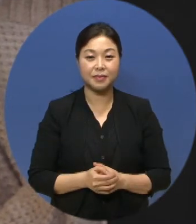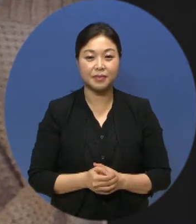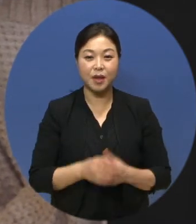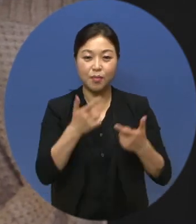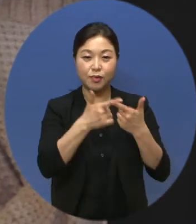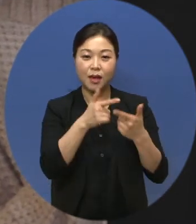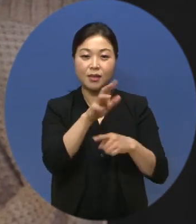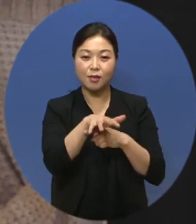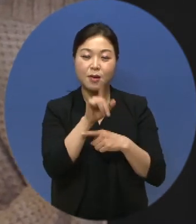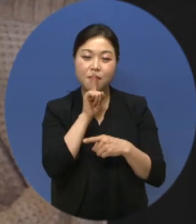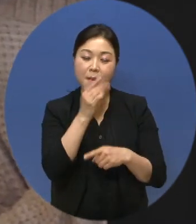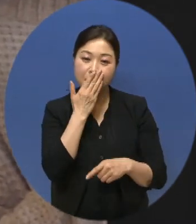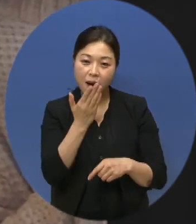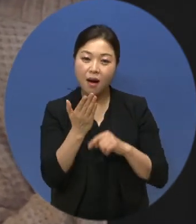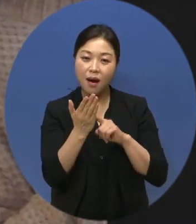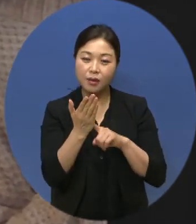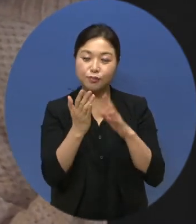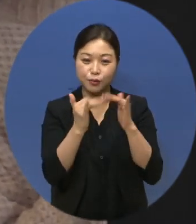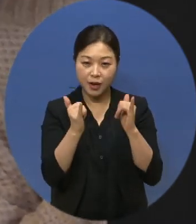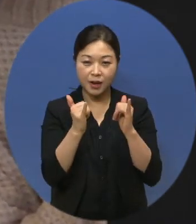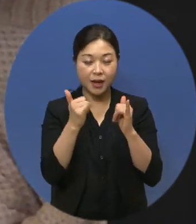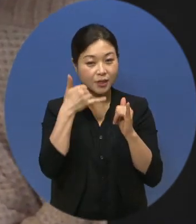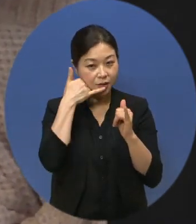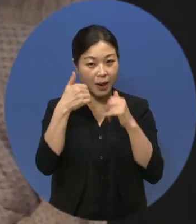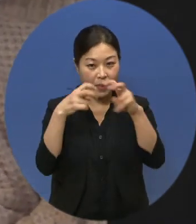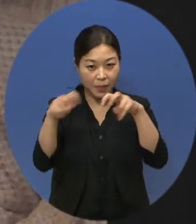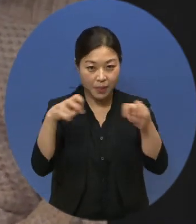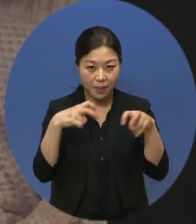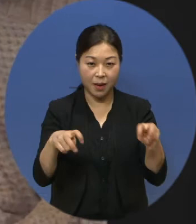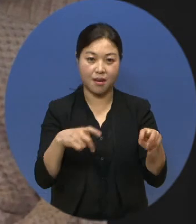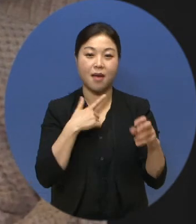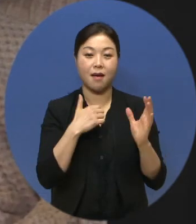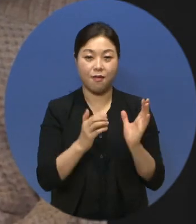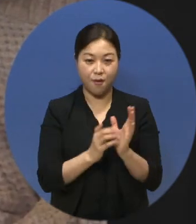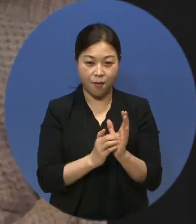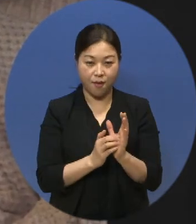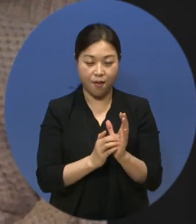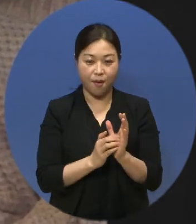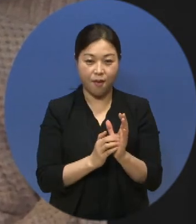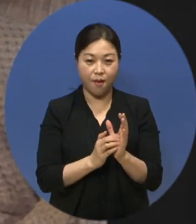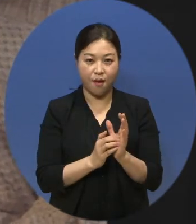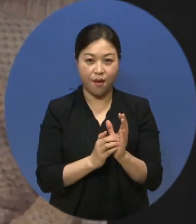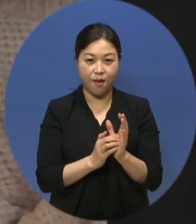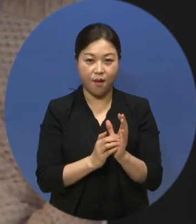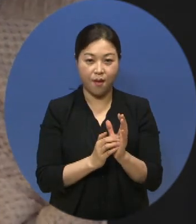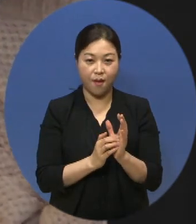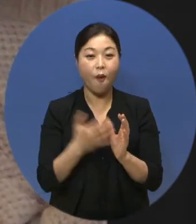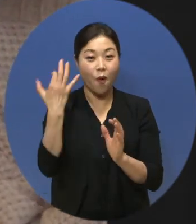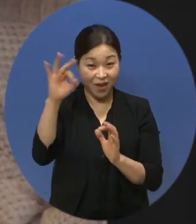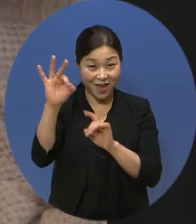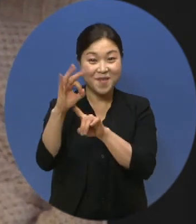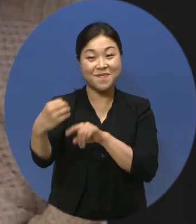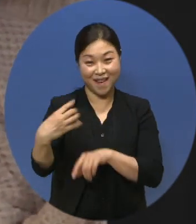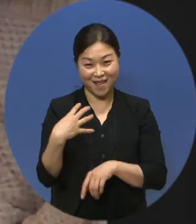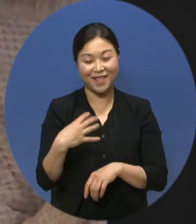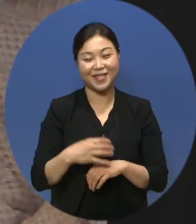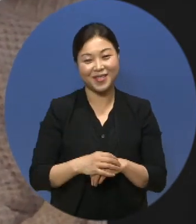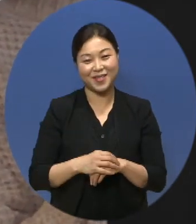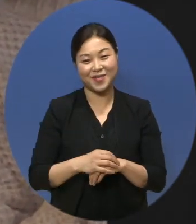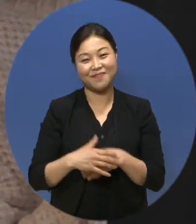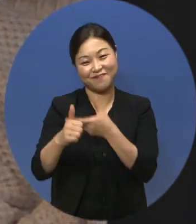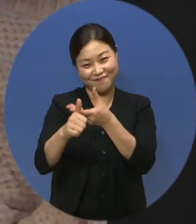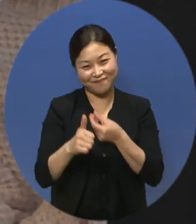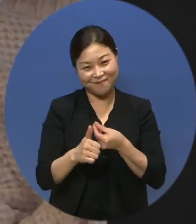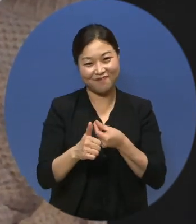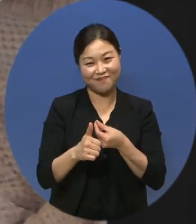부산 사투리가 가능하신 분에게 연락을 드렸고, 그리고 다행히 한 번에 오케이 해주셔서